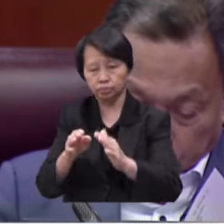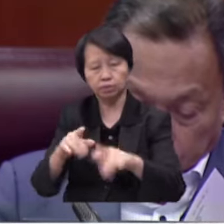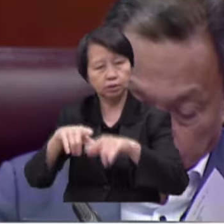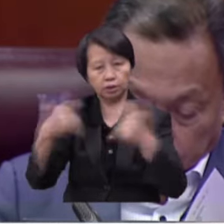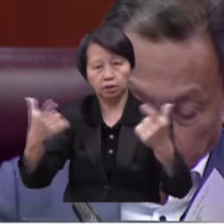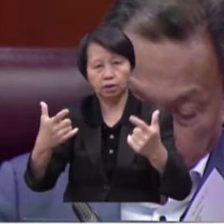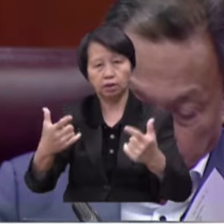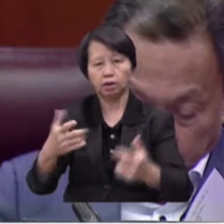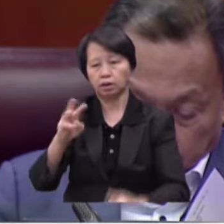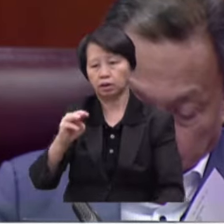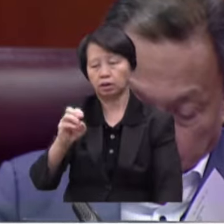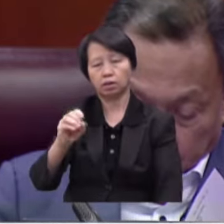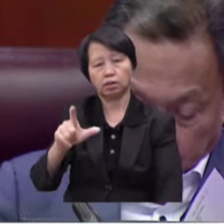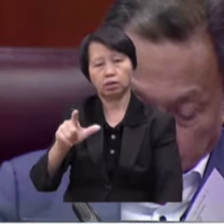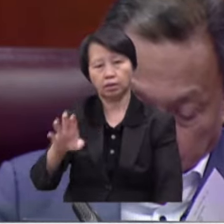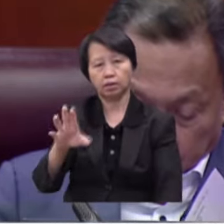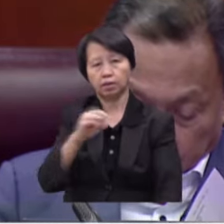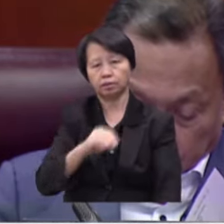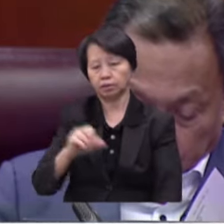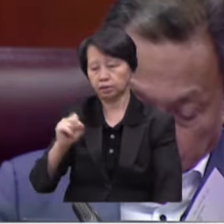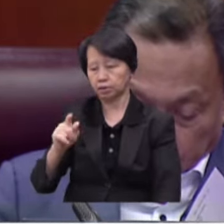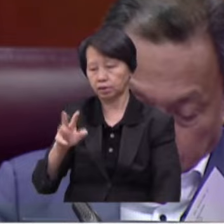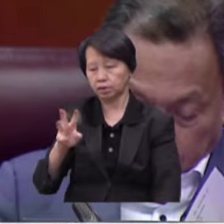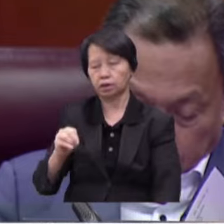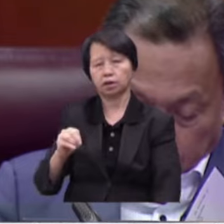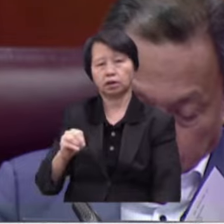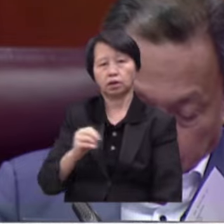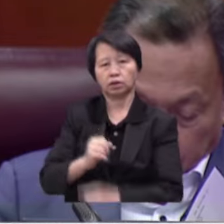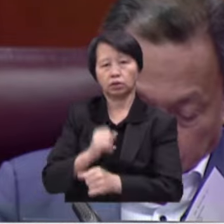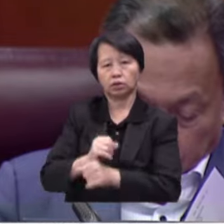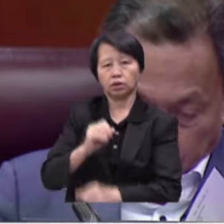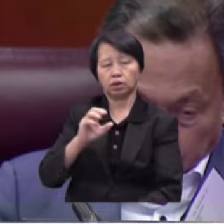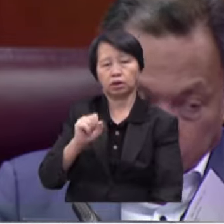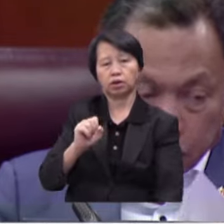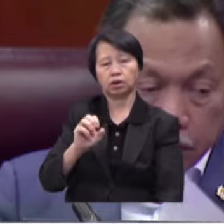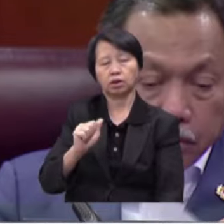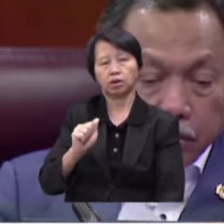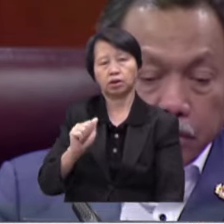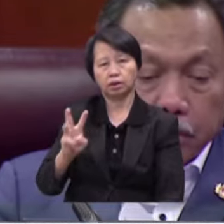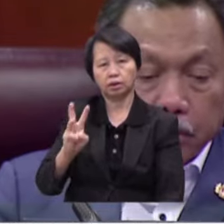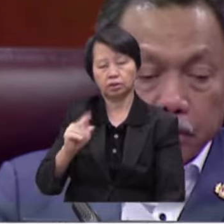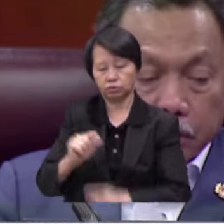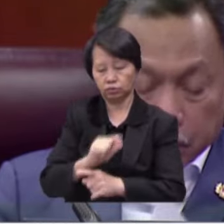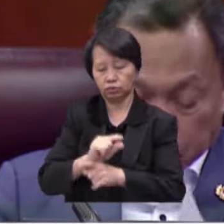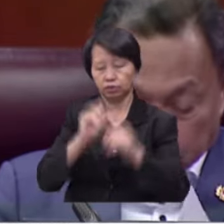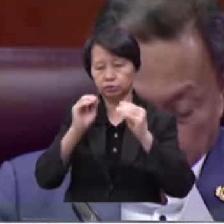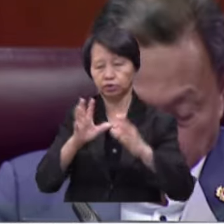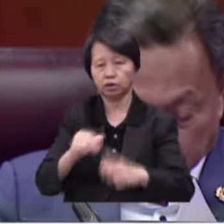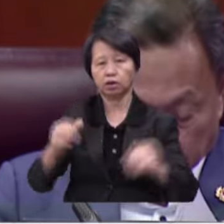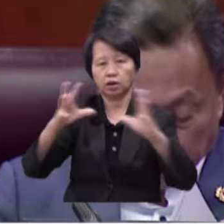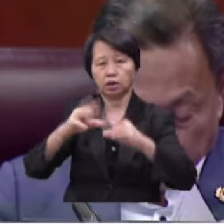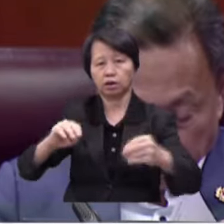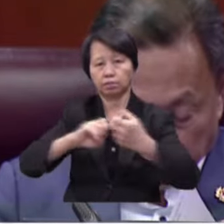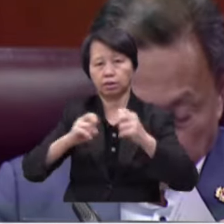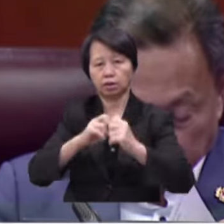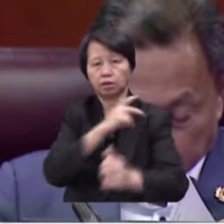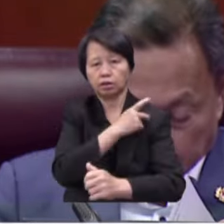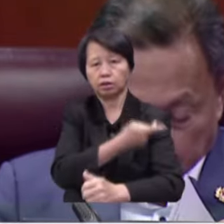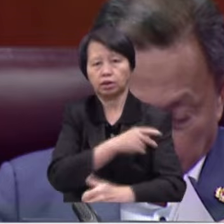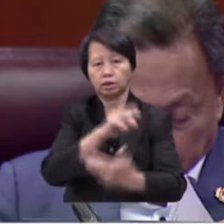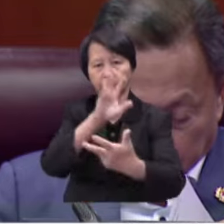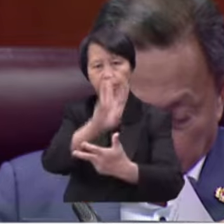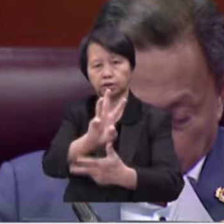terpace mallip dan Ski movie juga disediakan untuk kegunaan Guru bagaimana menangani isu penguasaan